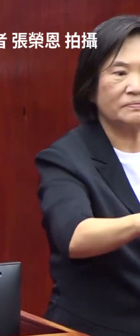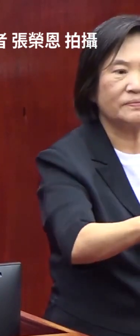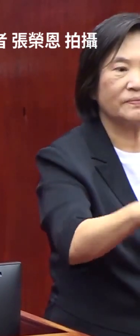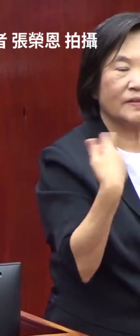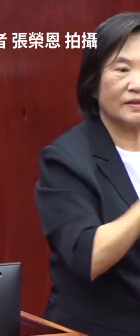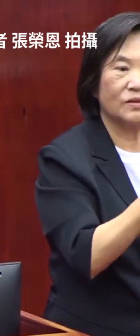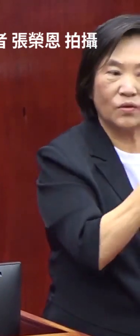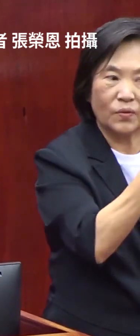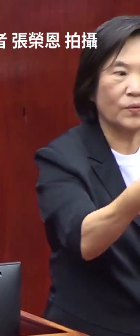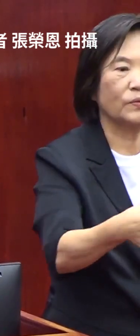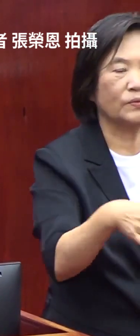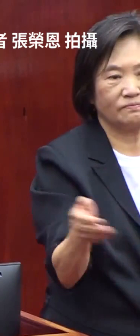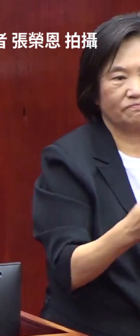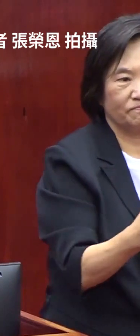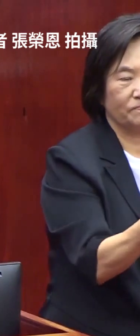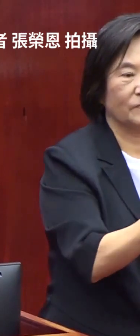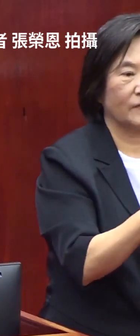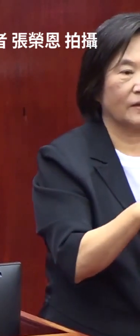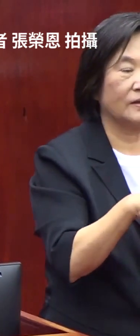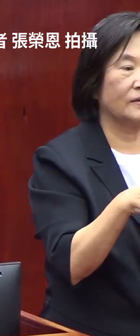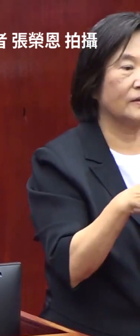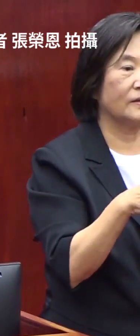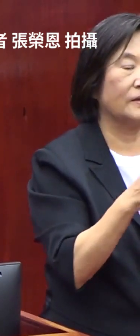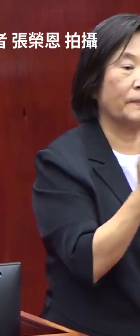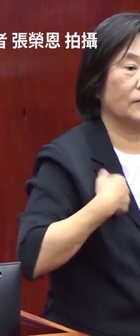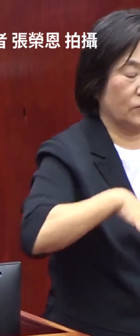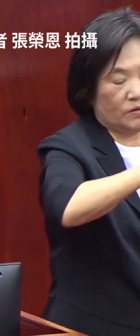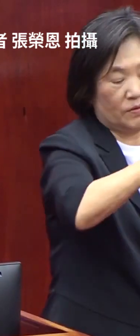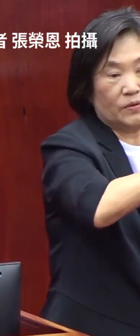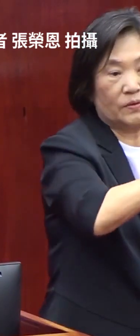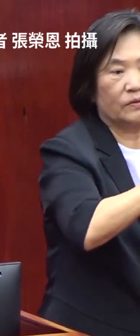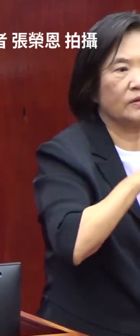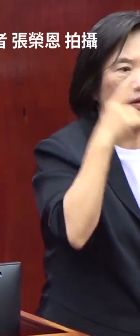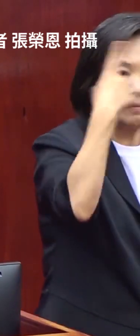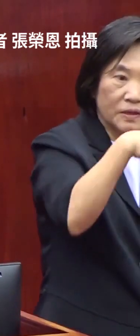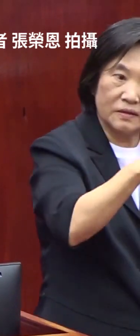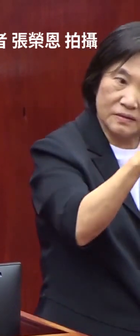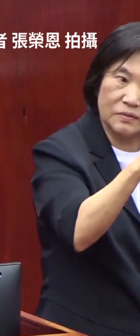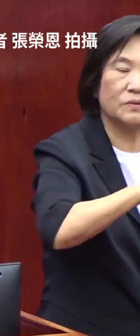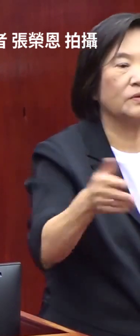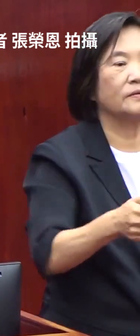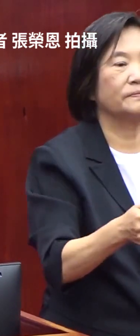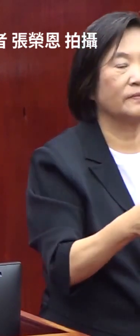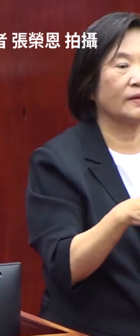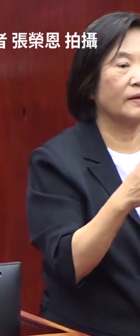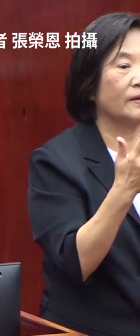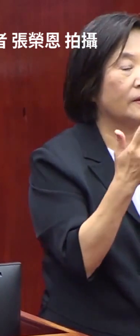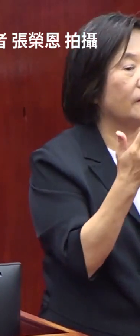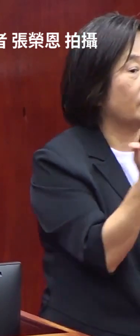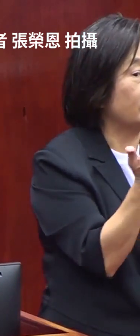所以北流的南基地完全的开幕使用应该是在明年10月。那这北流大概就要确